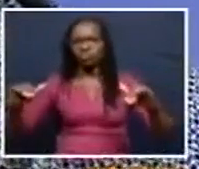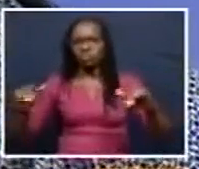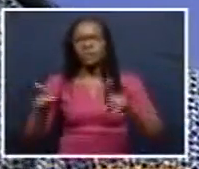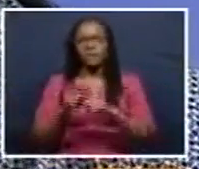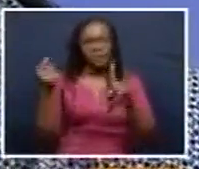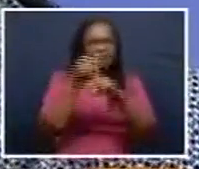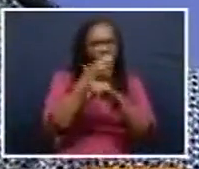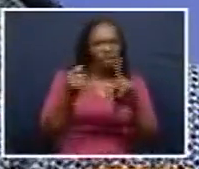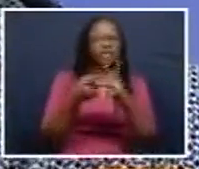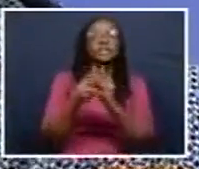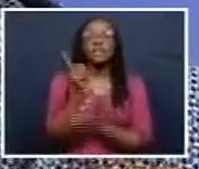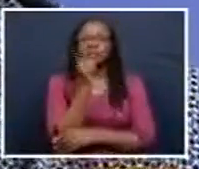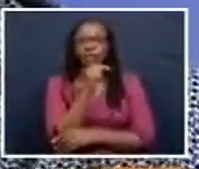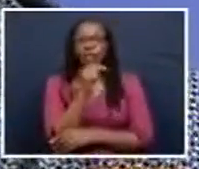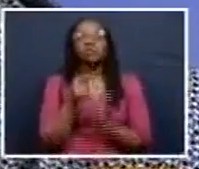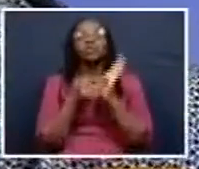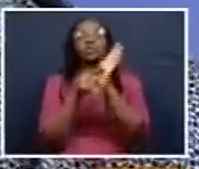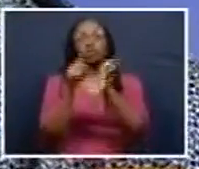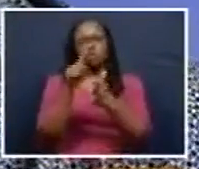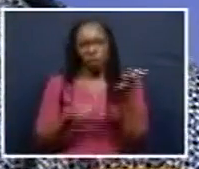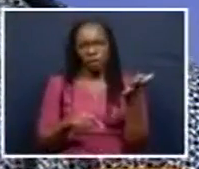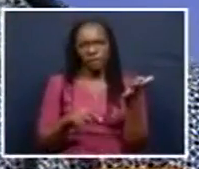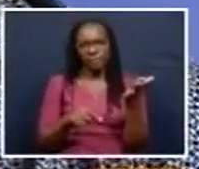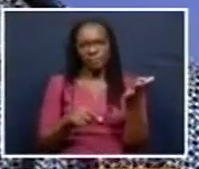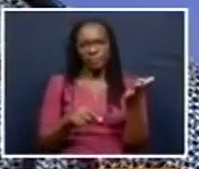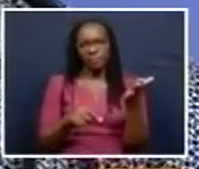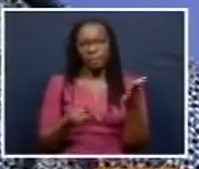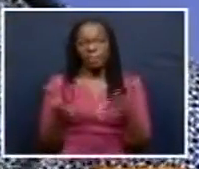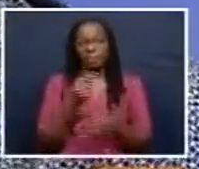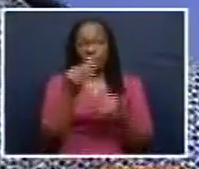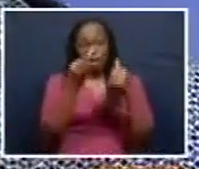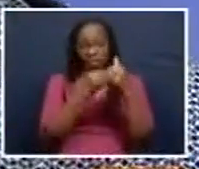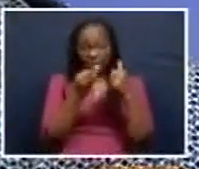imeanza hiyo inaonesha kufika mwezi wa Agosti